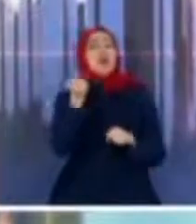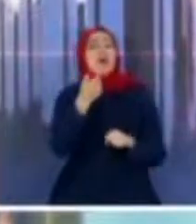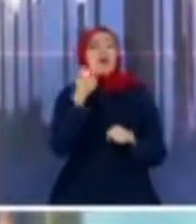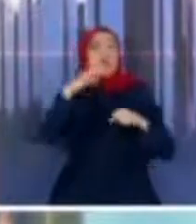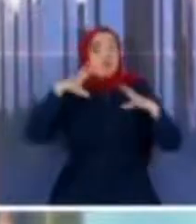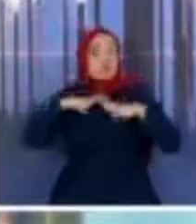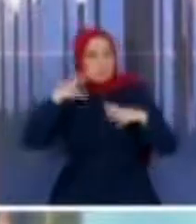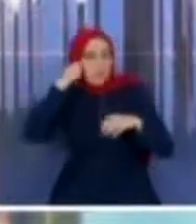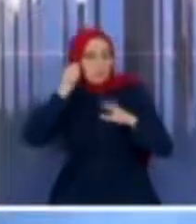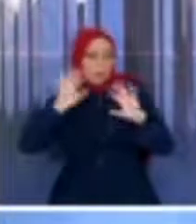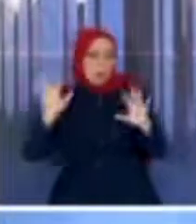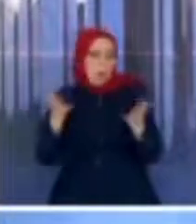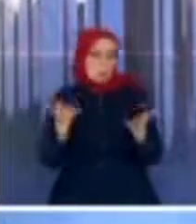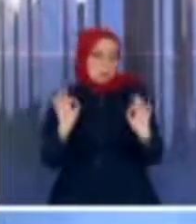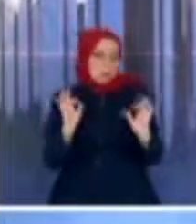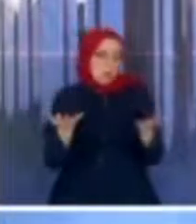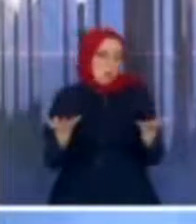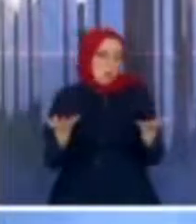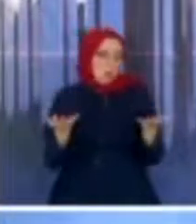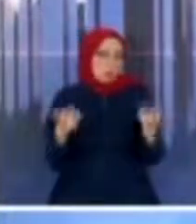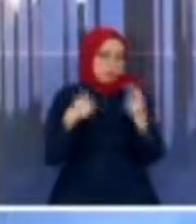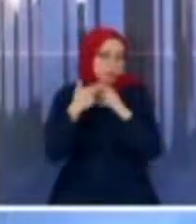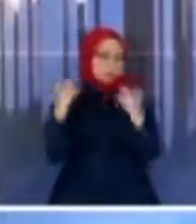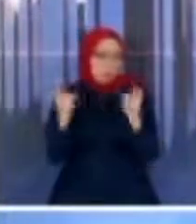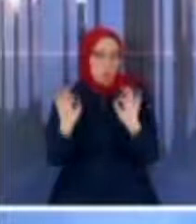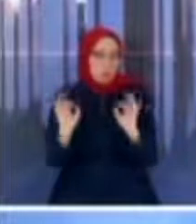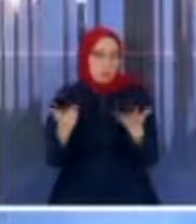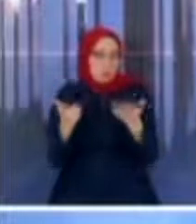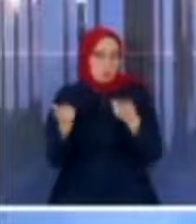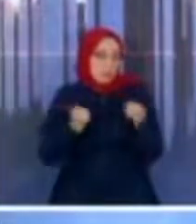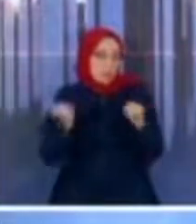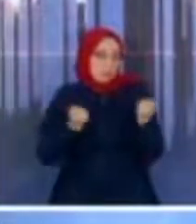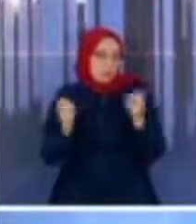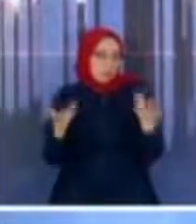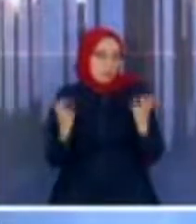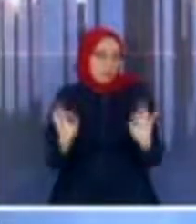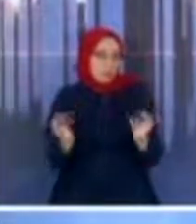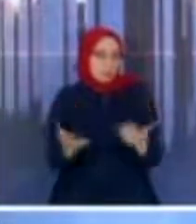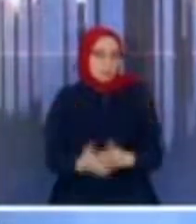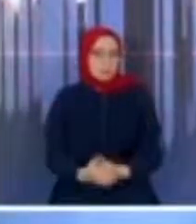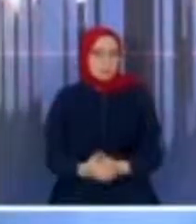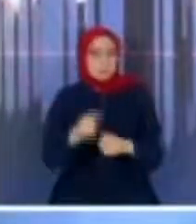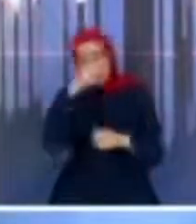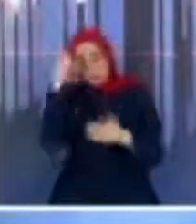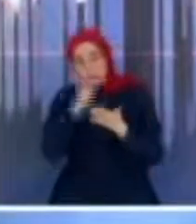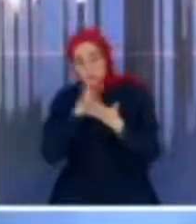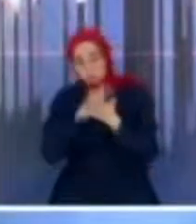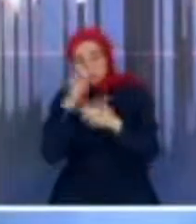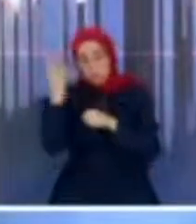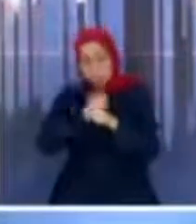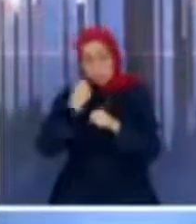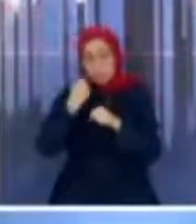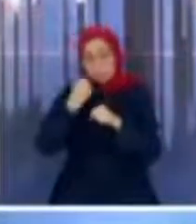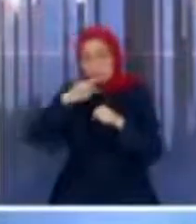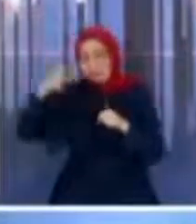صحيح سؤال مشروع جدا عليه الممول اليوم حتى لو كان تلقاوه وان شاء الله تلقاوه المشروع هذا والمشاريع اخرى. يقول لك